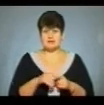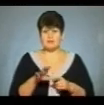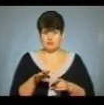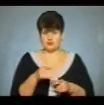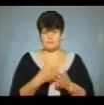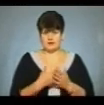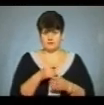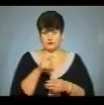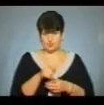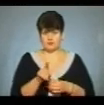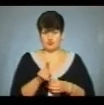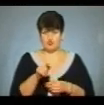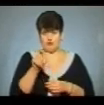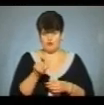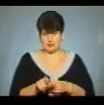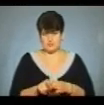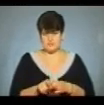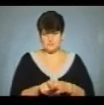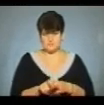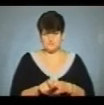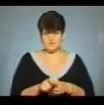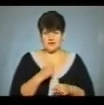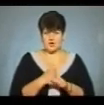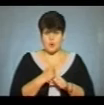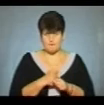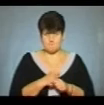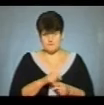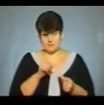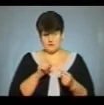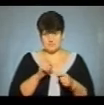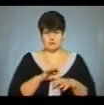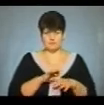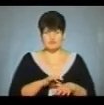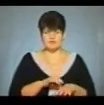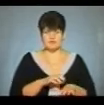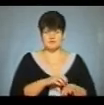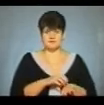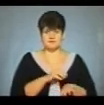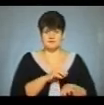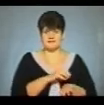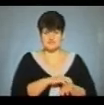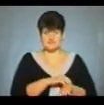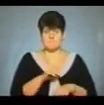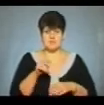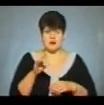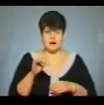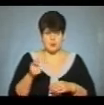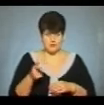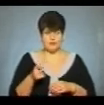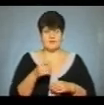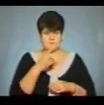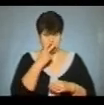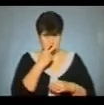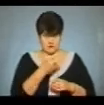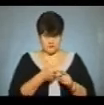що людина робить протест проти ведення радянських військ до Праги. Стус це бачить